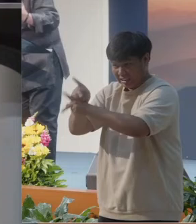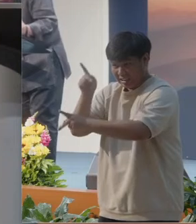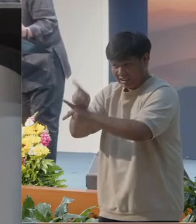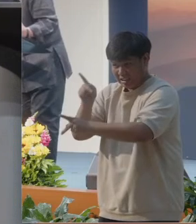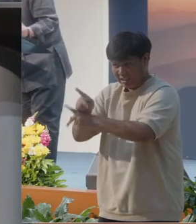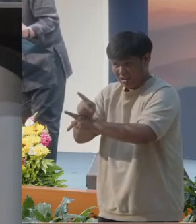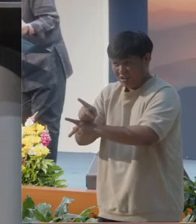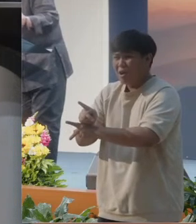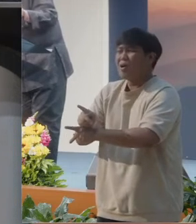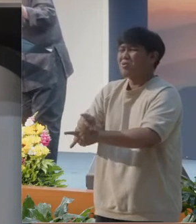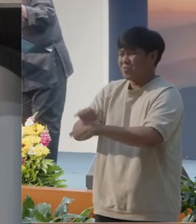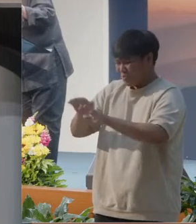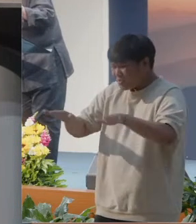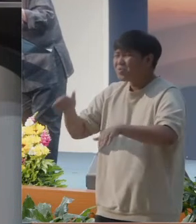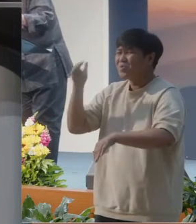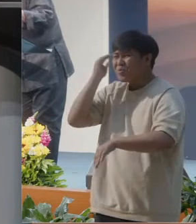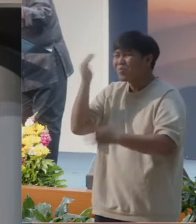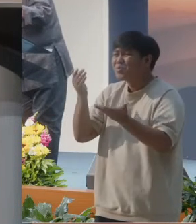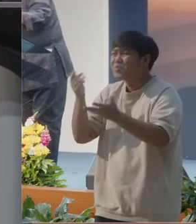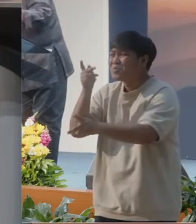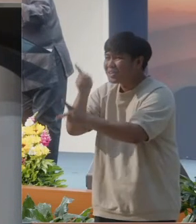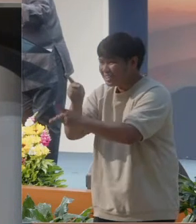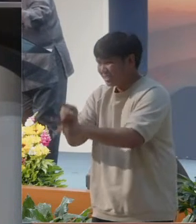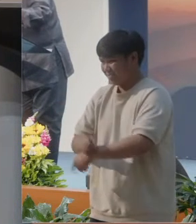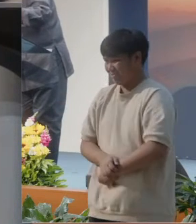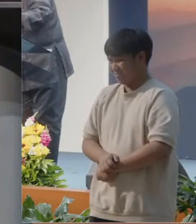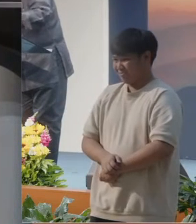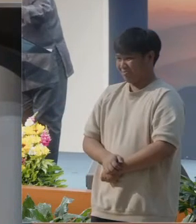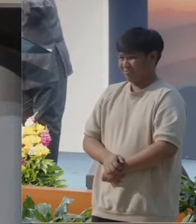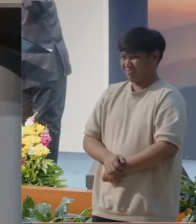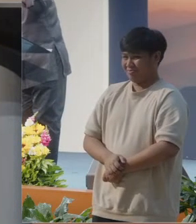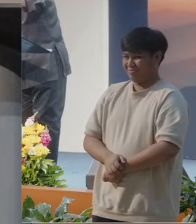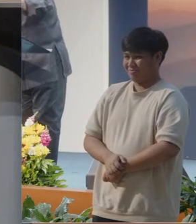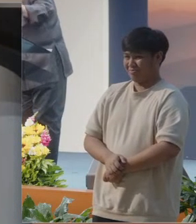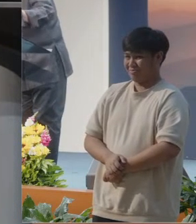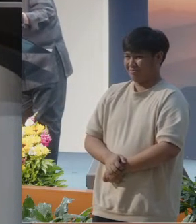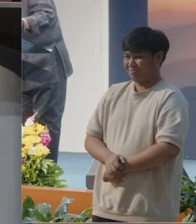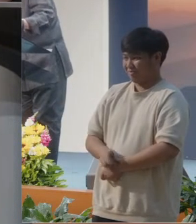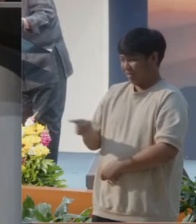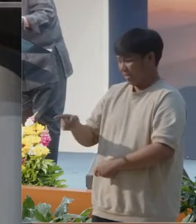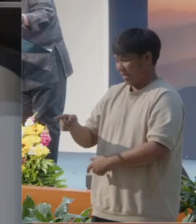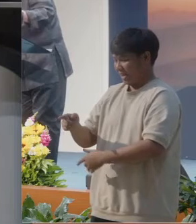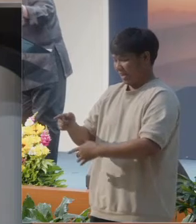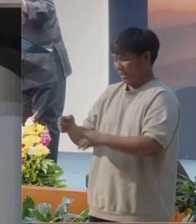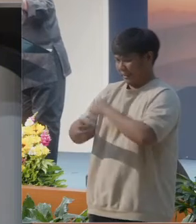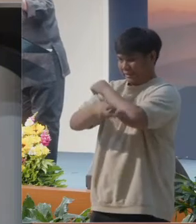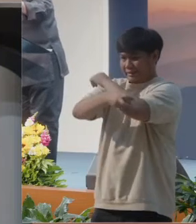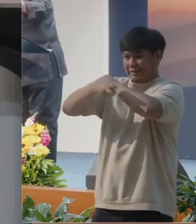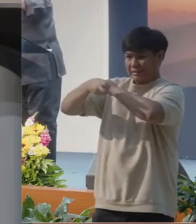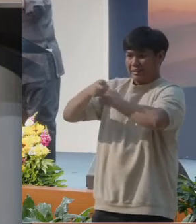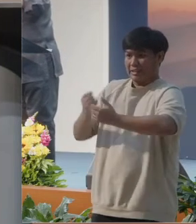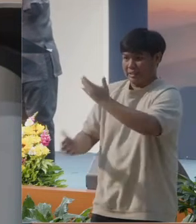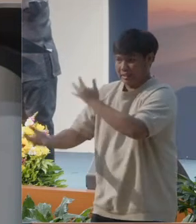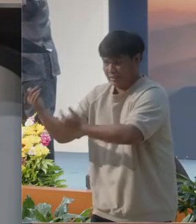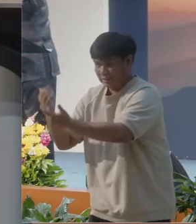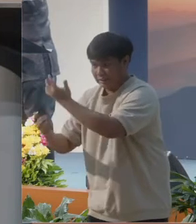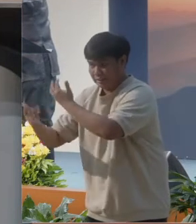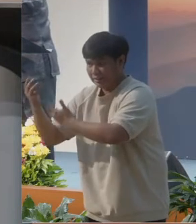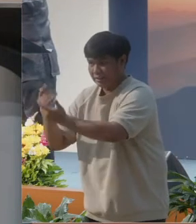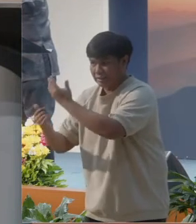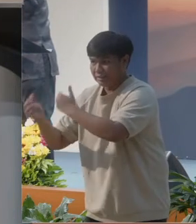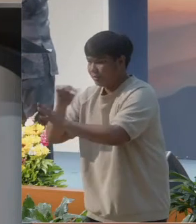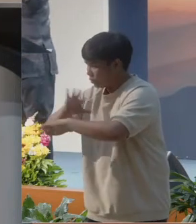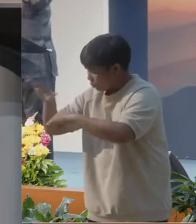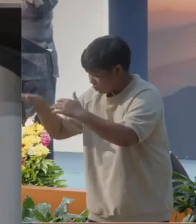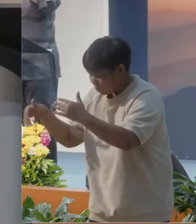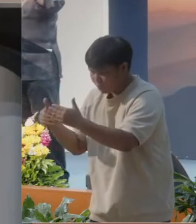ang sinabi doon, and he who has taken the devoted things shall be burned in the fire, and all that he